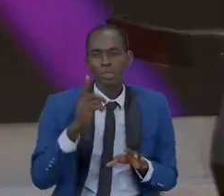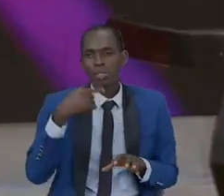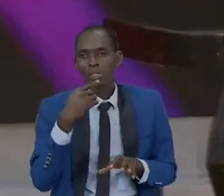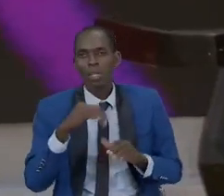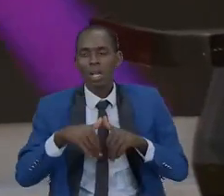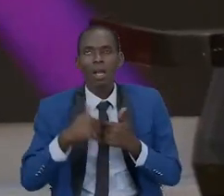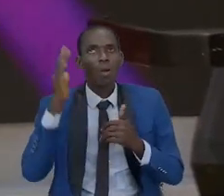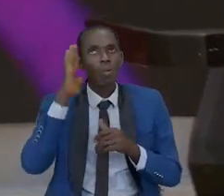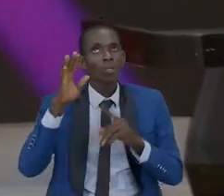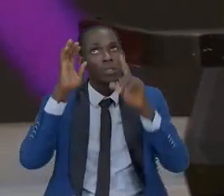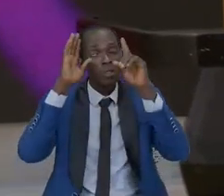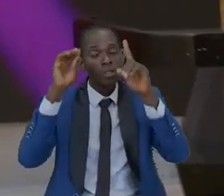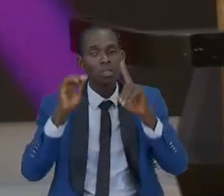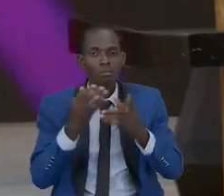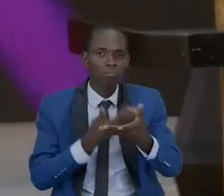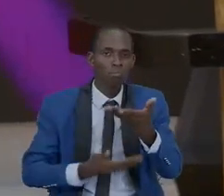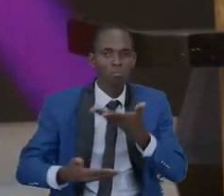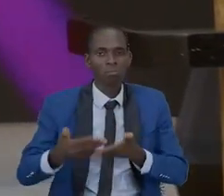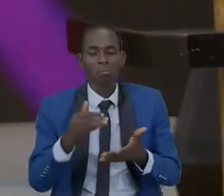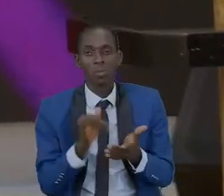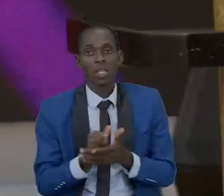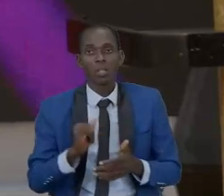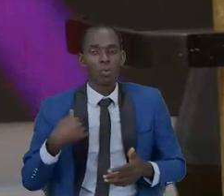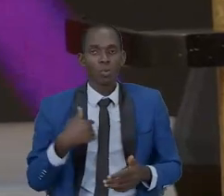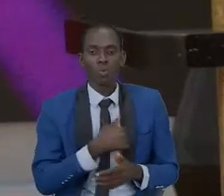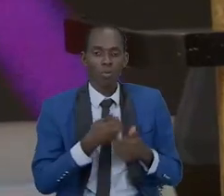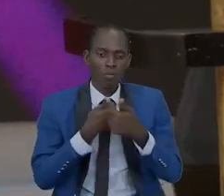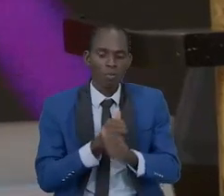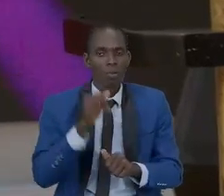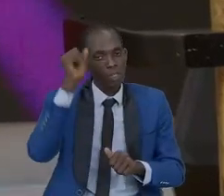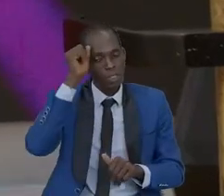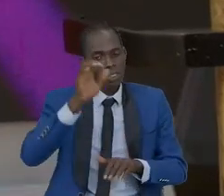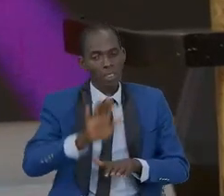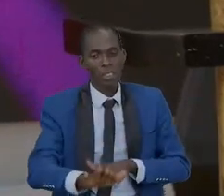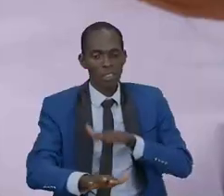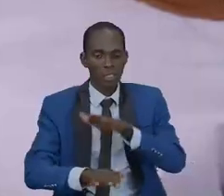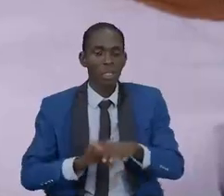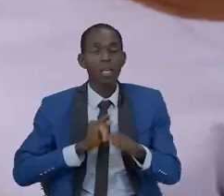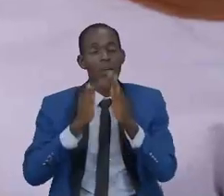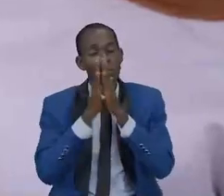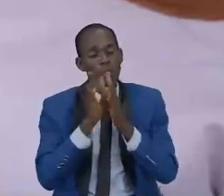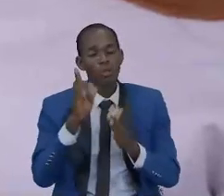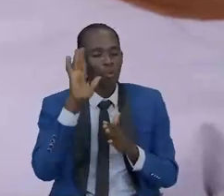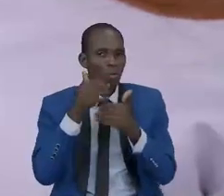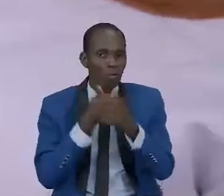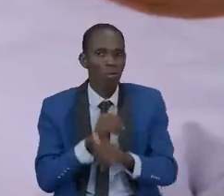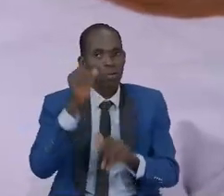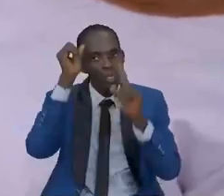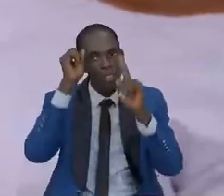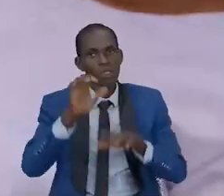comment interagirait Jésus Christ afin que vous suiviez cette j'ai pris que vous suiviez cette trace